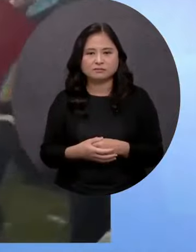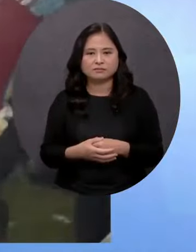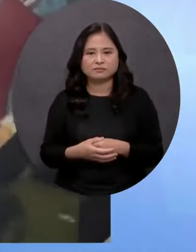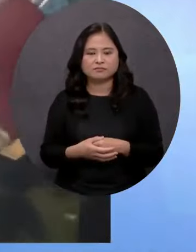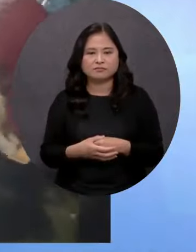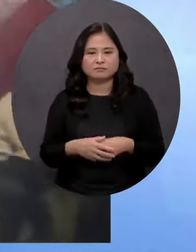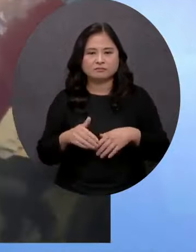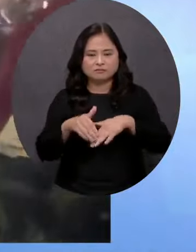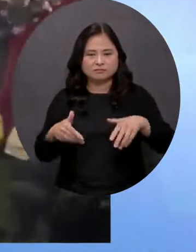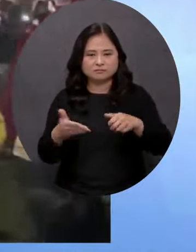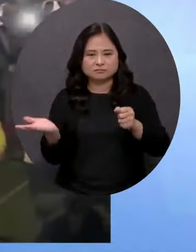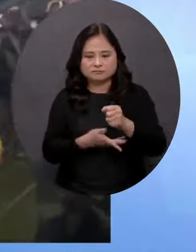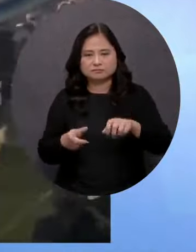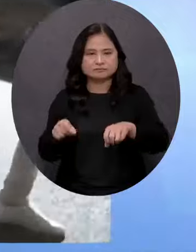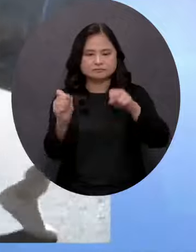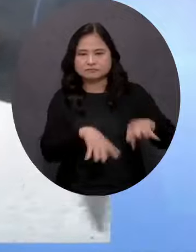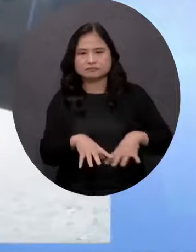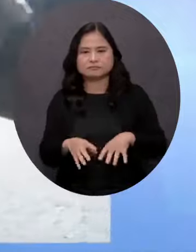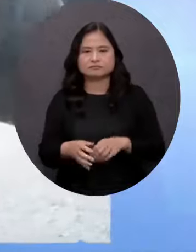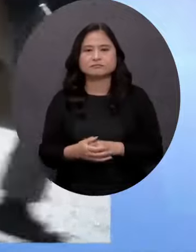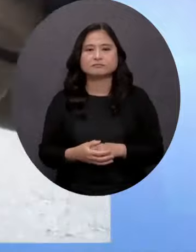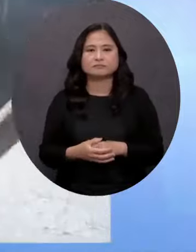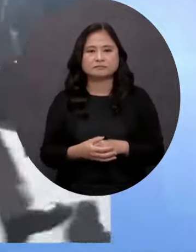围栏亦都被拆走。